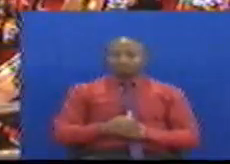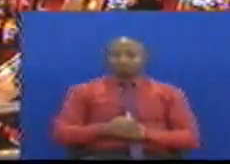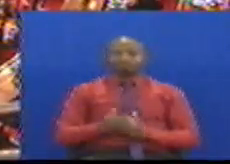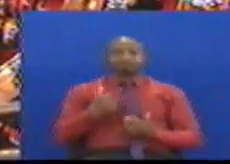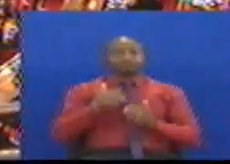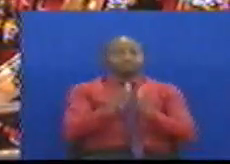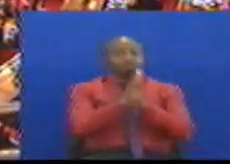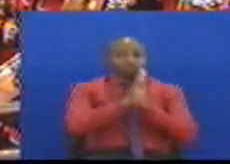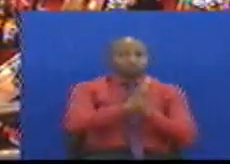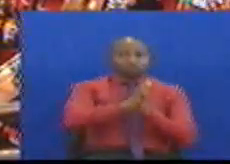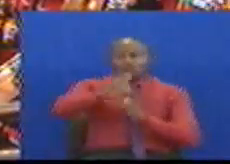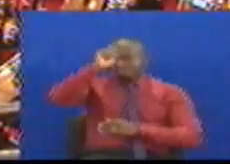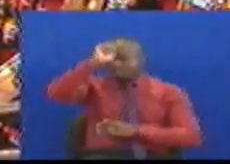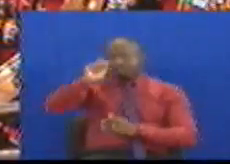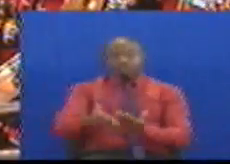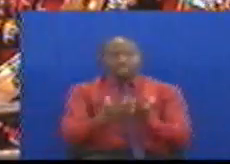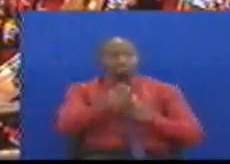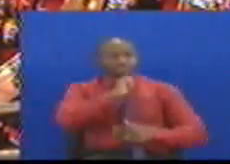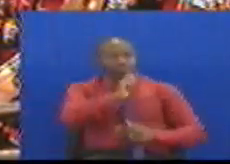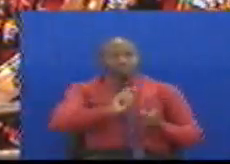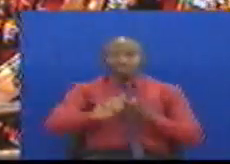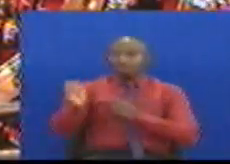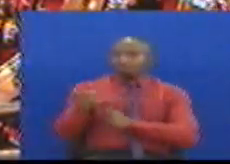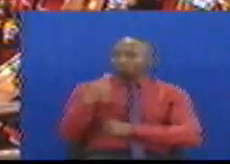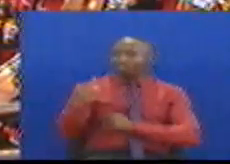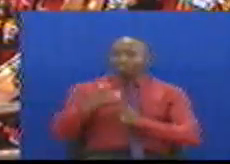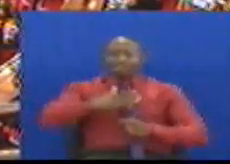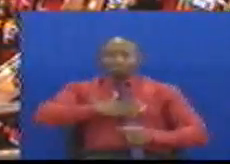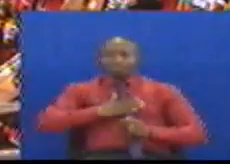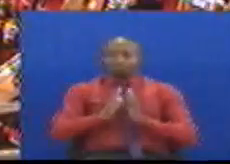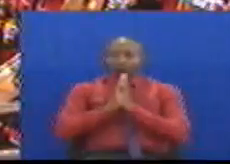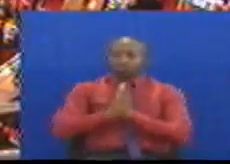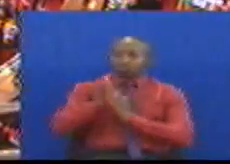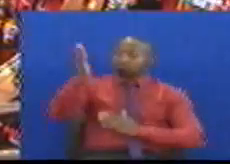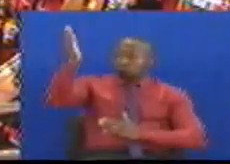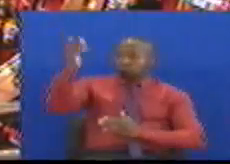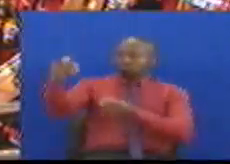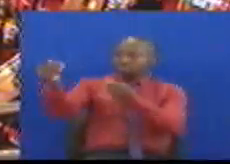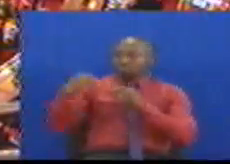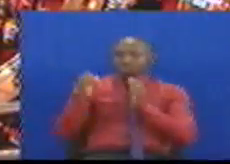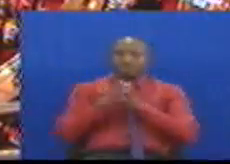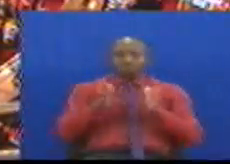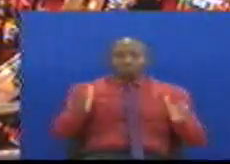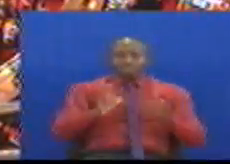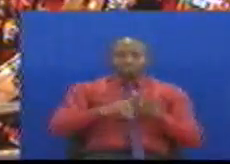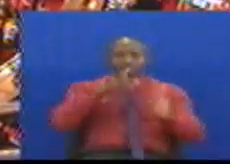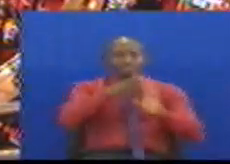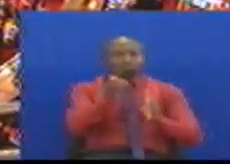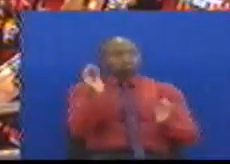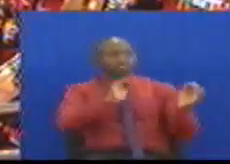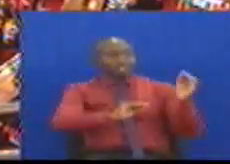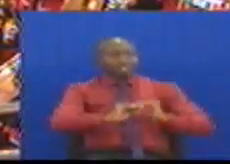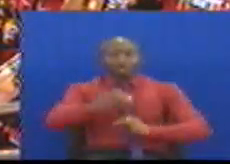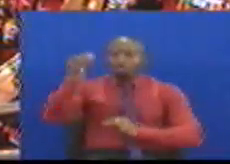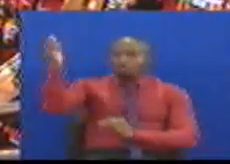Ninakushukuru Mheshimiwa Naibu Spika. Hali yote nipende kumshukuru Mwenyezi Mungu kwa kunipa hii nafasi ili niweze kuchangia